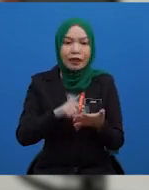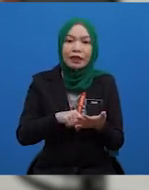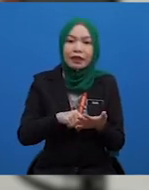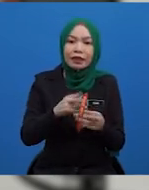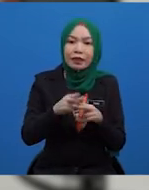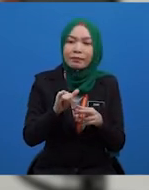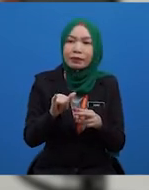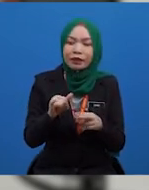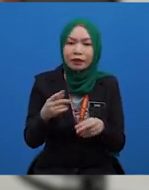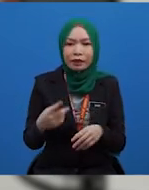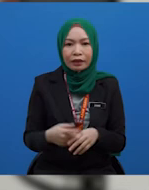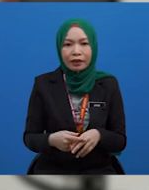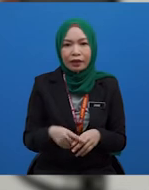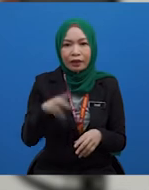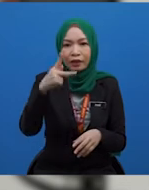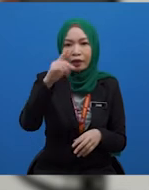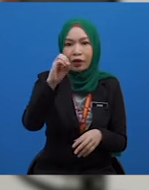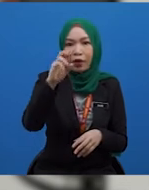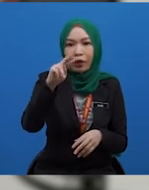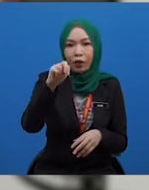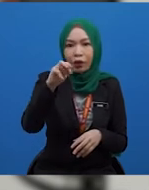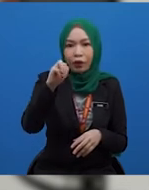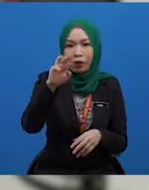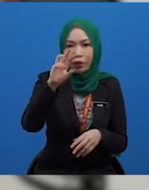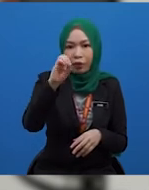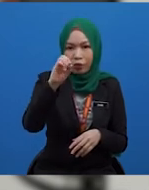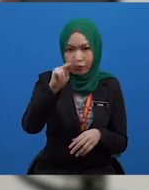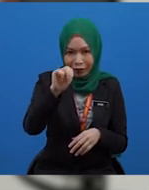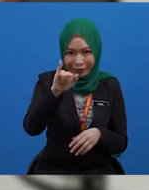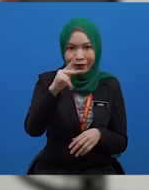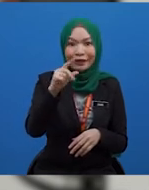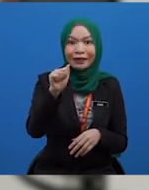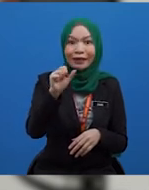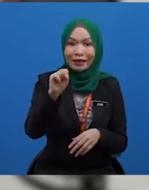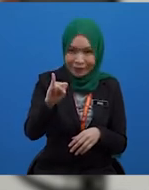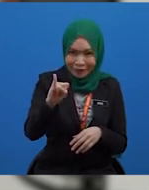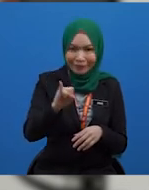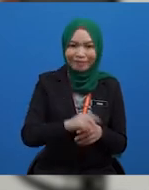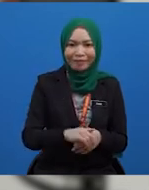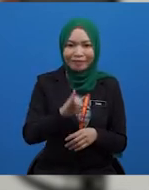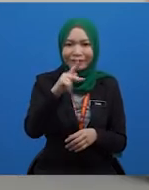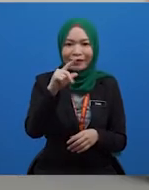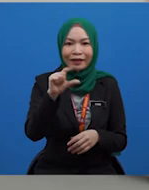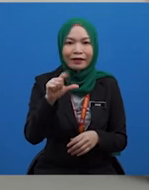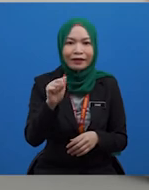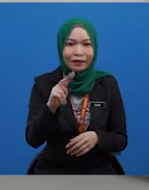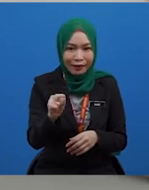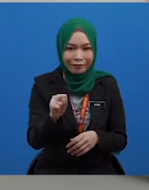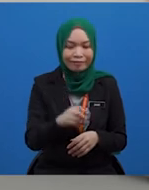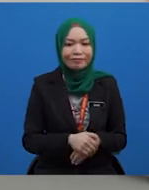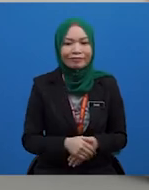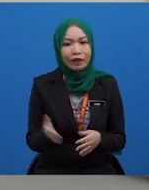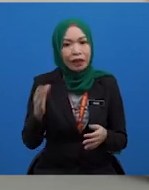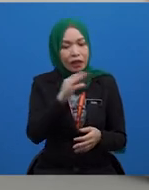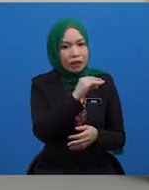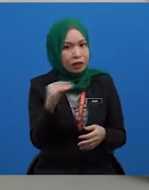dengan mengkomunikasikan ataupun mendefinisikan ciri-ciri produk tersebut dalam sesuatu pasaran.